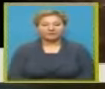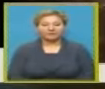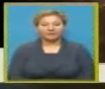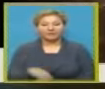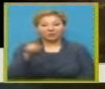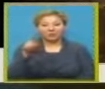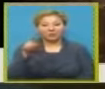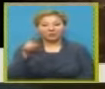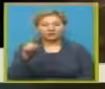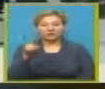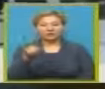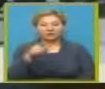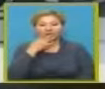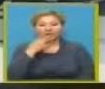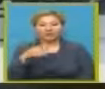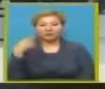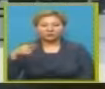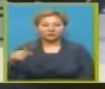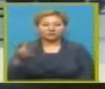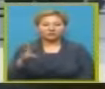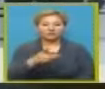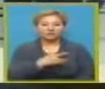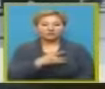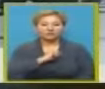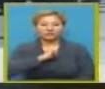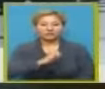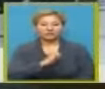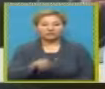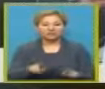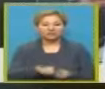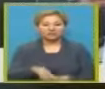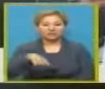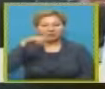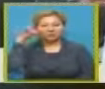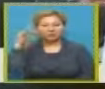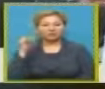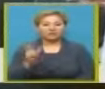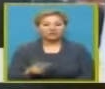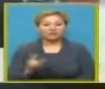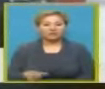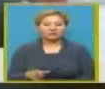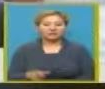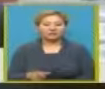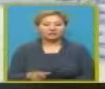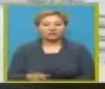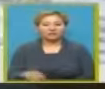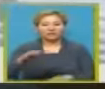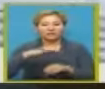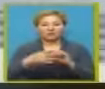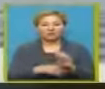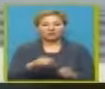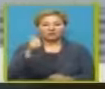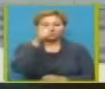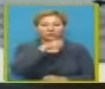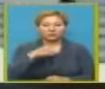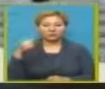болғанмен жүрегі қазақ деп соғатын азамат. Тағдырдың тауқыметін тартқан ақсақал отбасымен Орта Азиядан жер ауып келіп, 19 жасында Сталинградқа